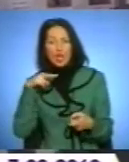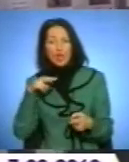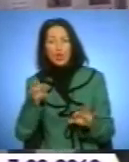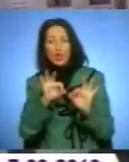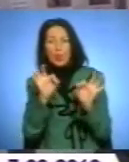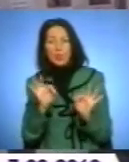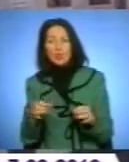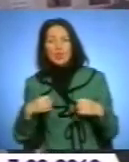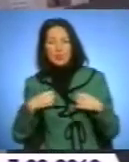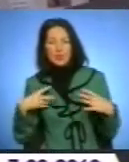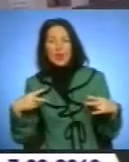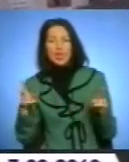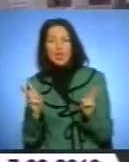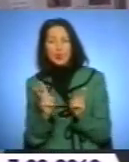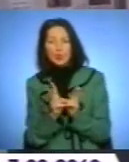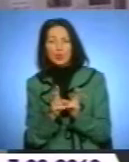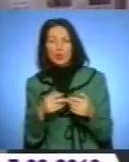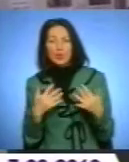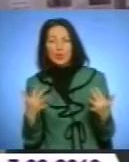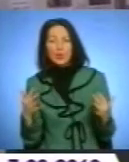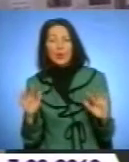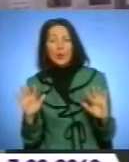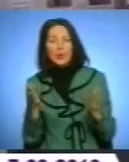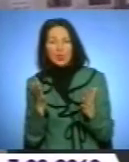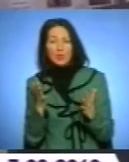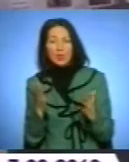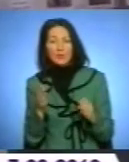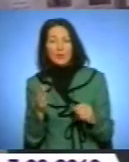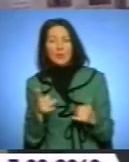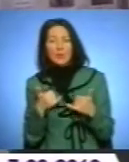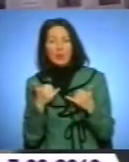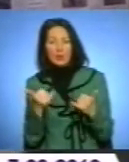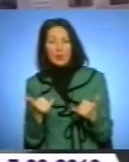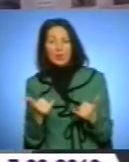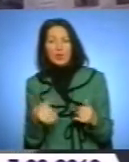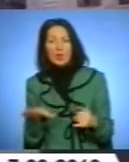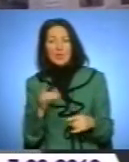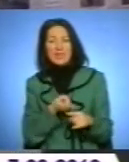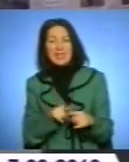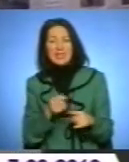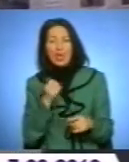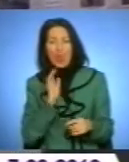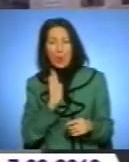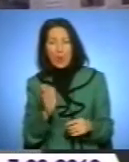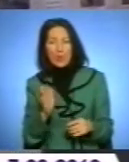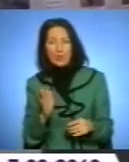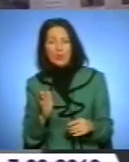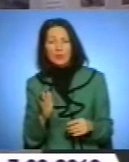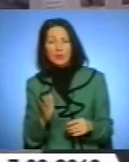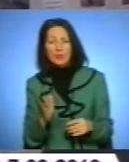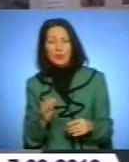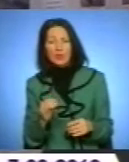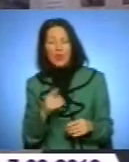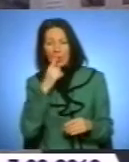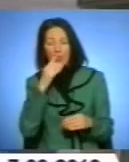літературно-мистецькі свята, зустрічі, різноманітні події, урочини. Все це буде і свідками ми